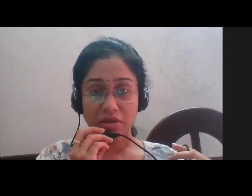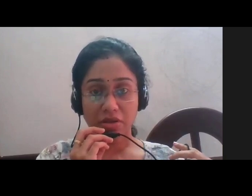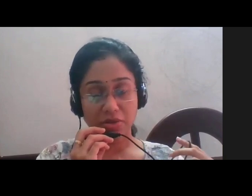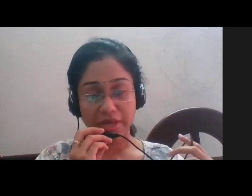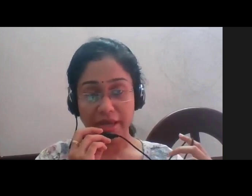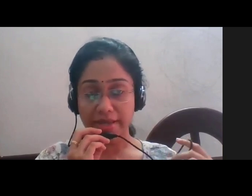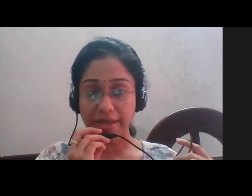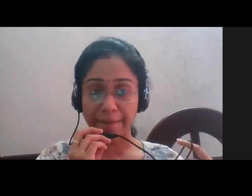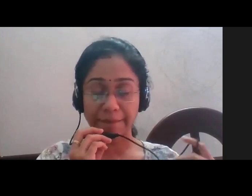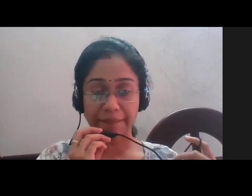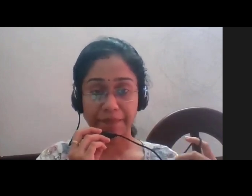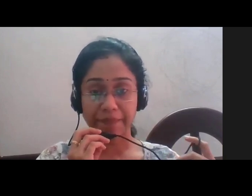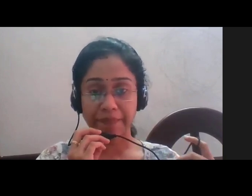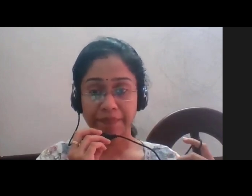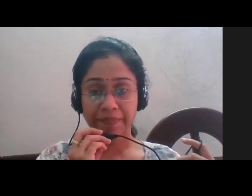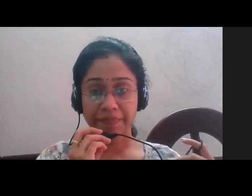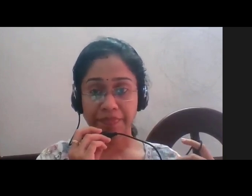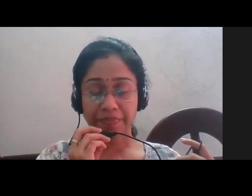Okay. Thank you.